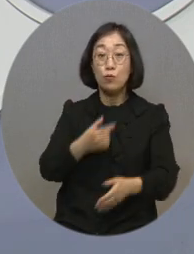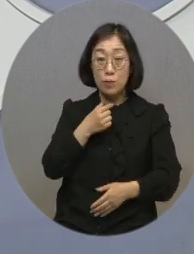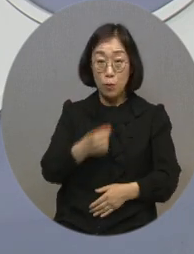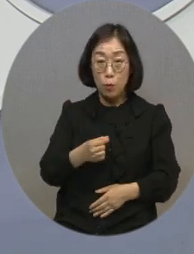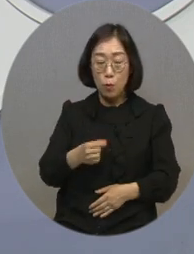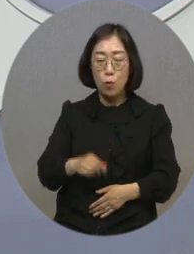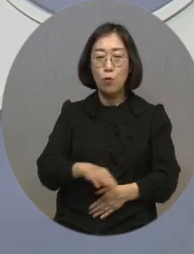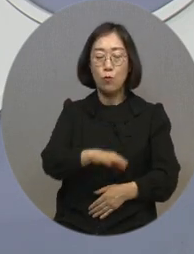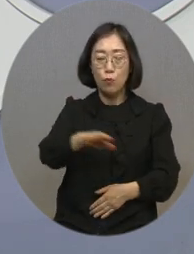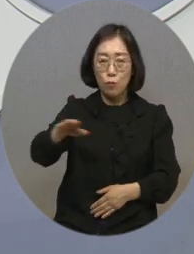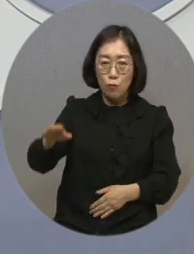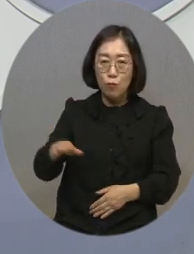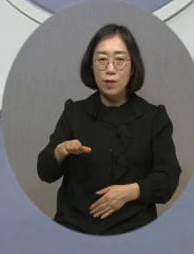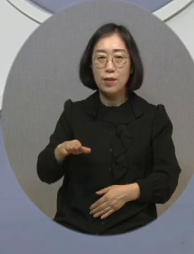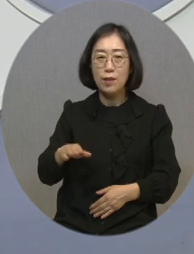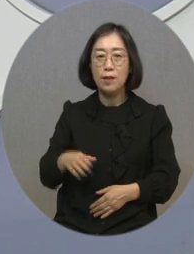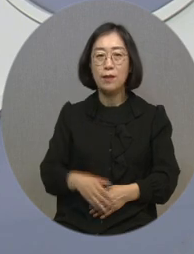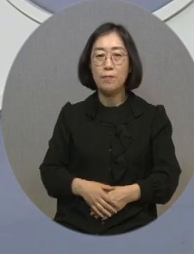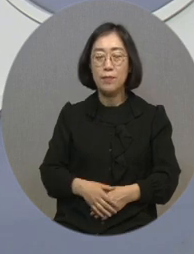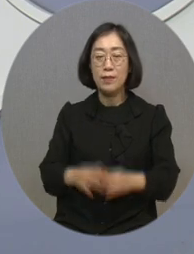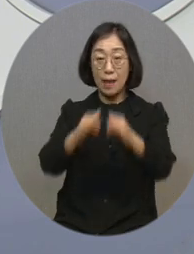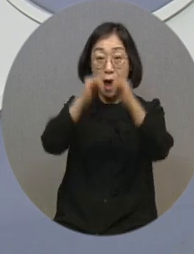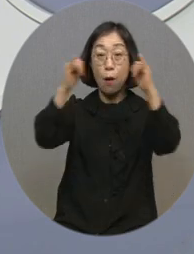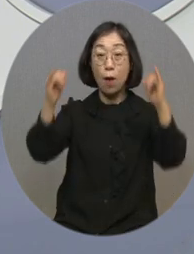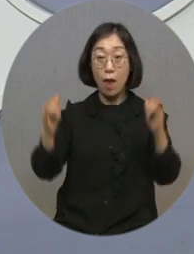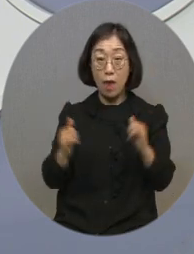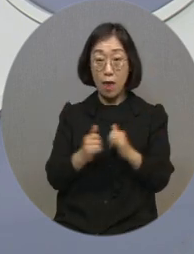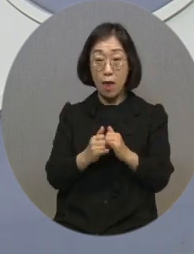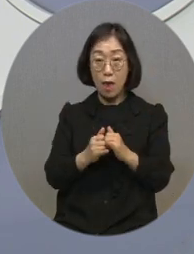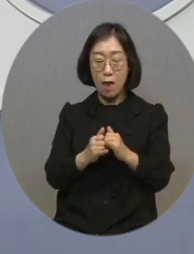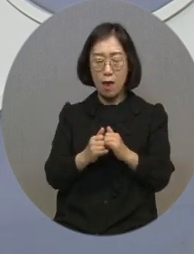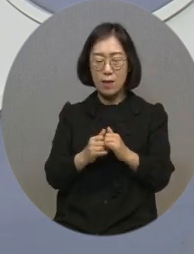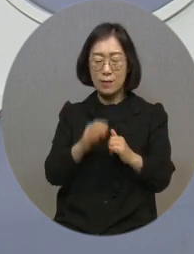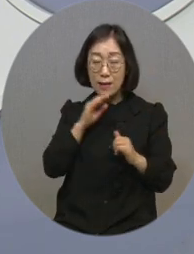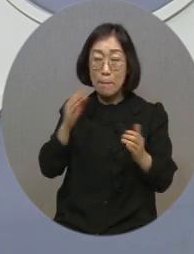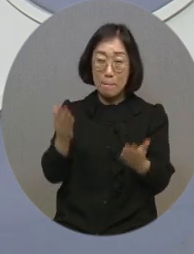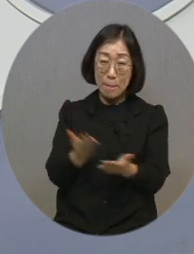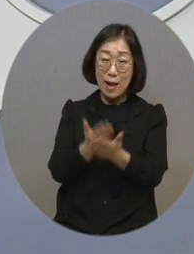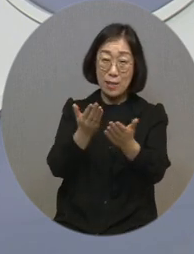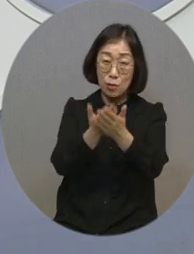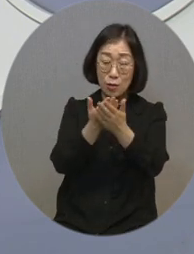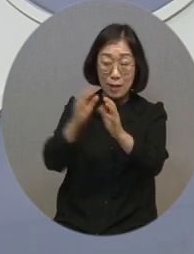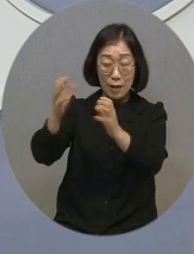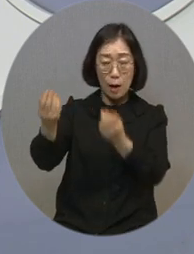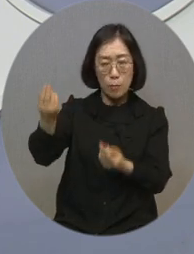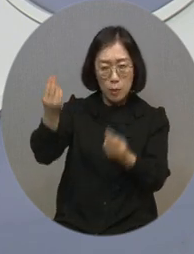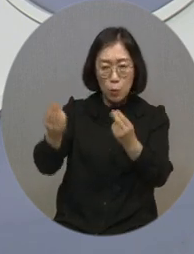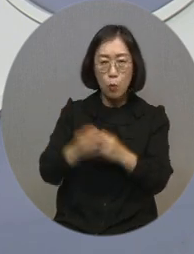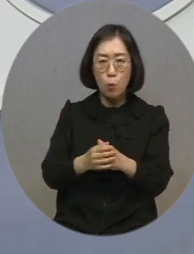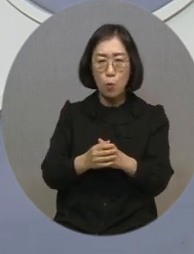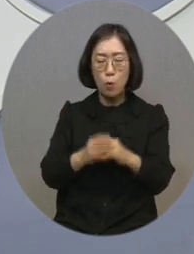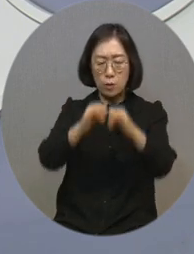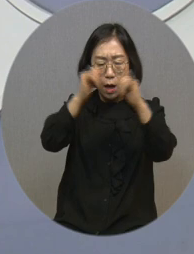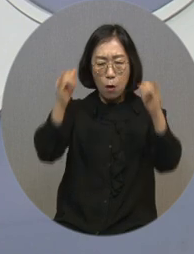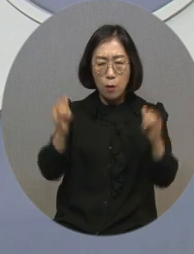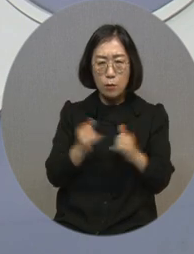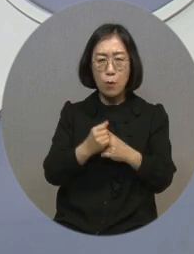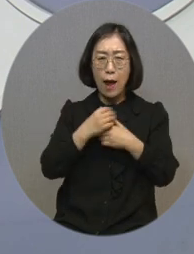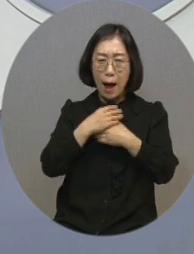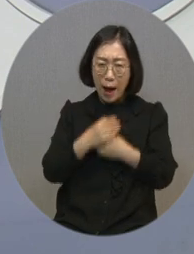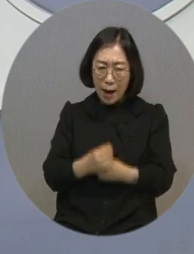그리고 우리의 사회가 아직까지 선진국에 비해서는 사회적 약자들에 대해서 사회적 안전판이 조금